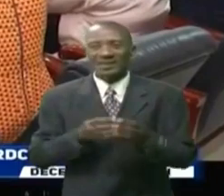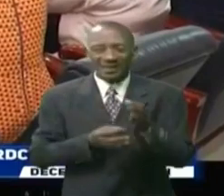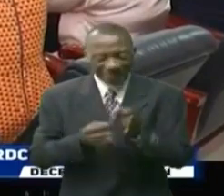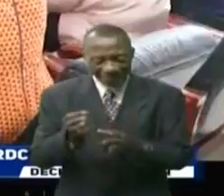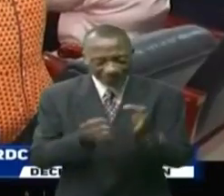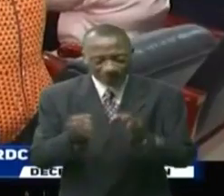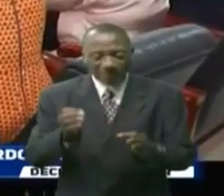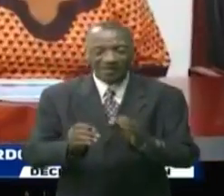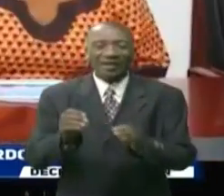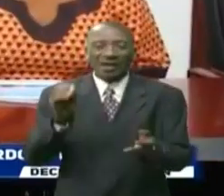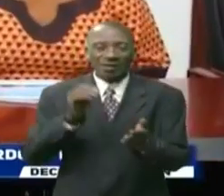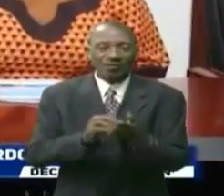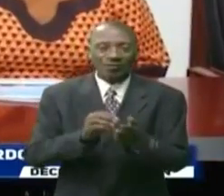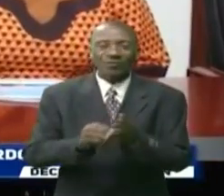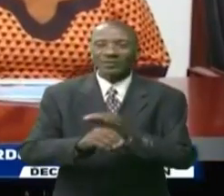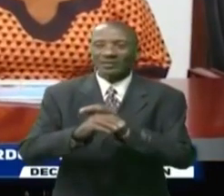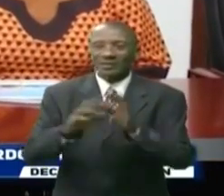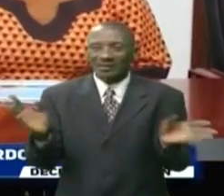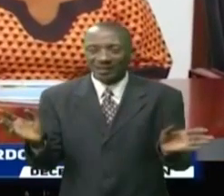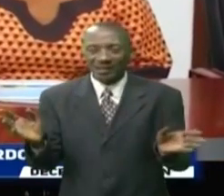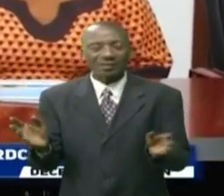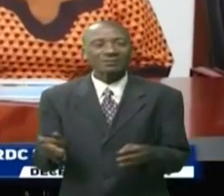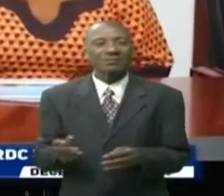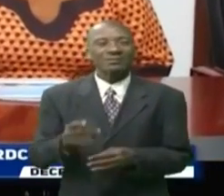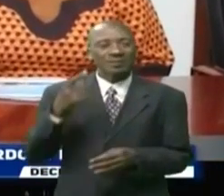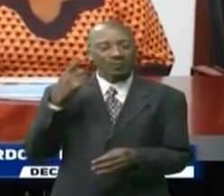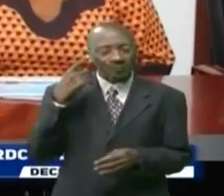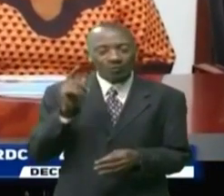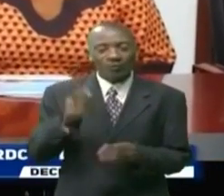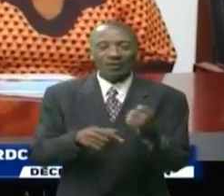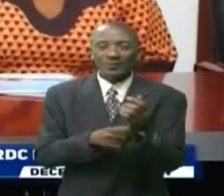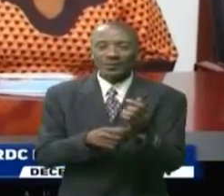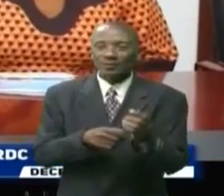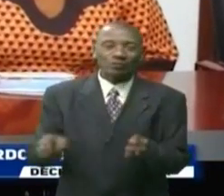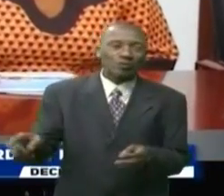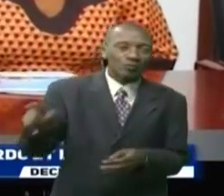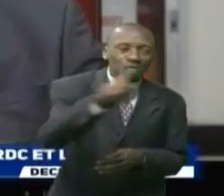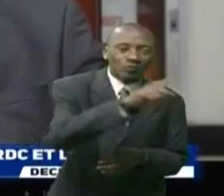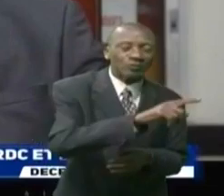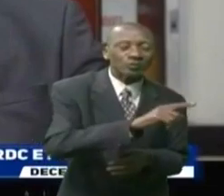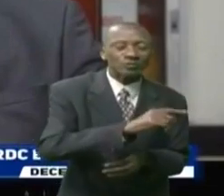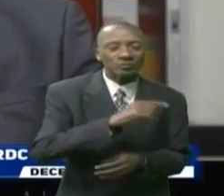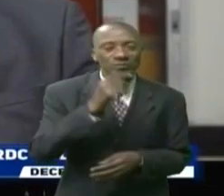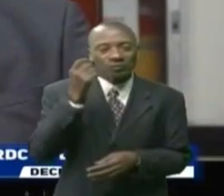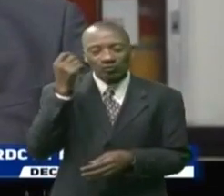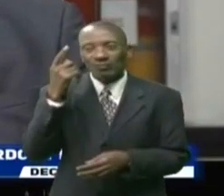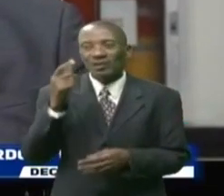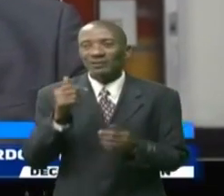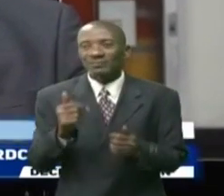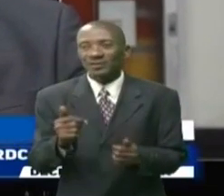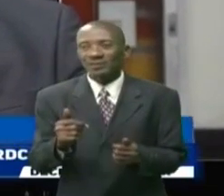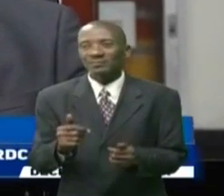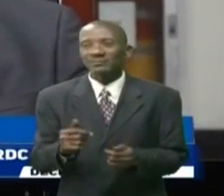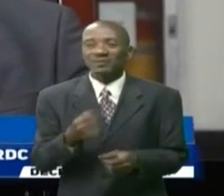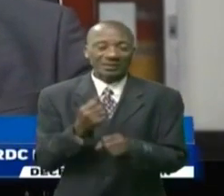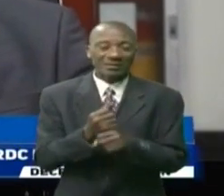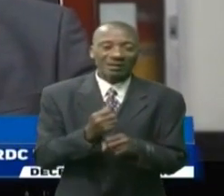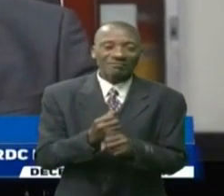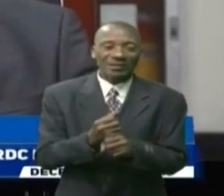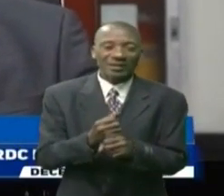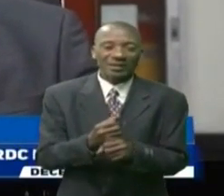veut être un allié diplomatique de taille de la RDC, notamment dans son approche d'une nouvelle coopération territoriale dans